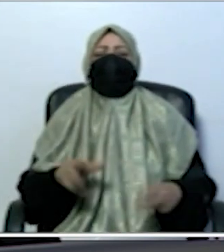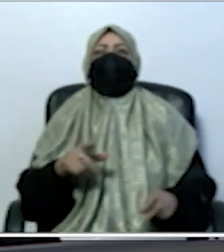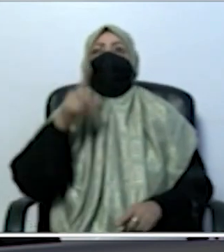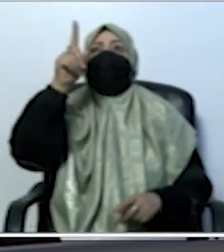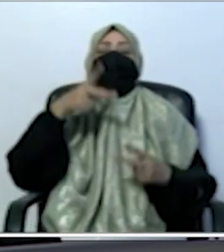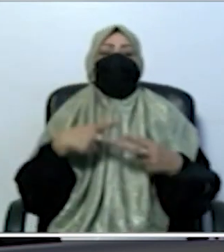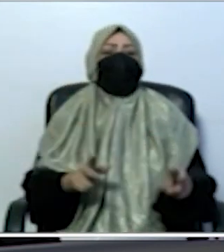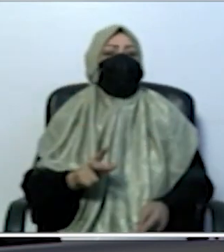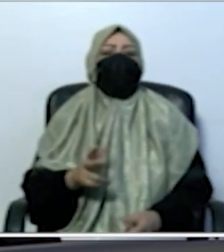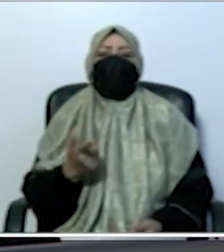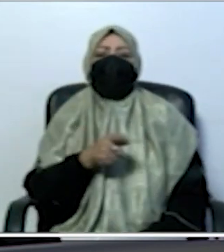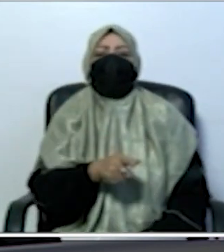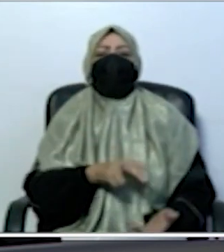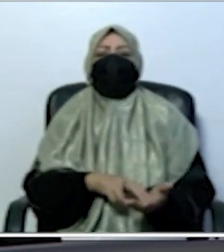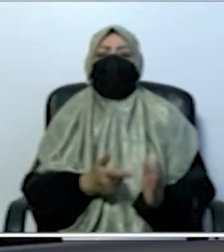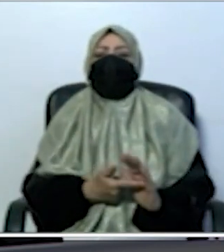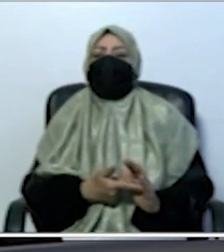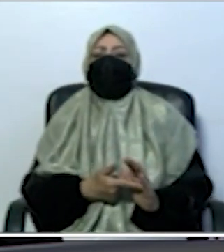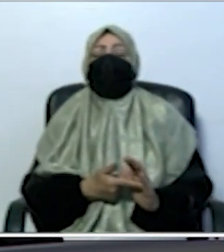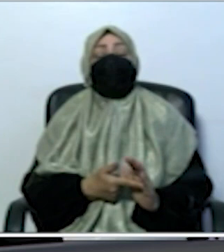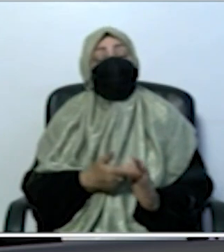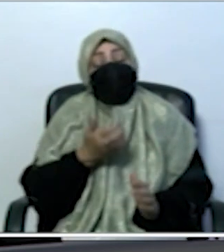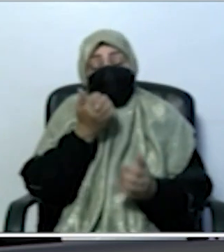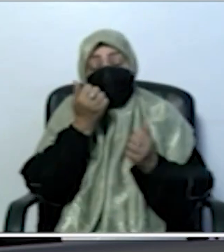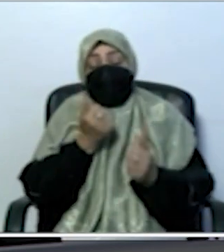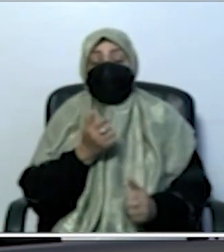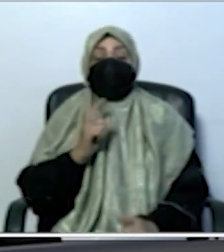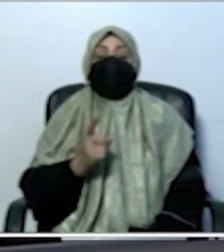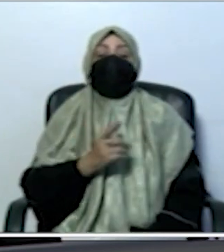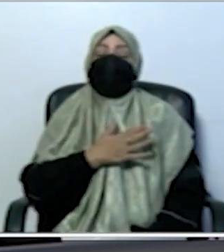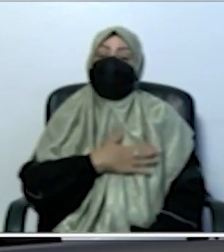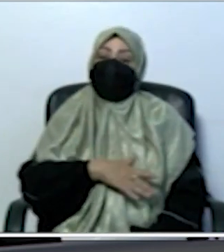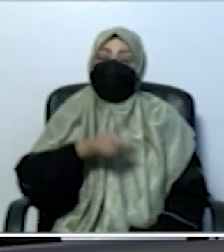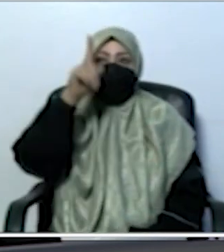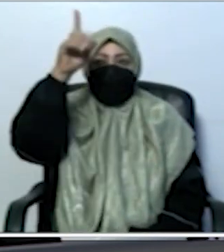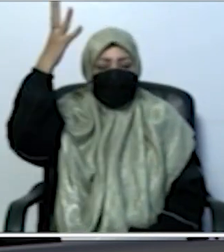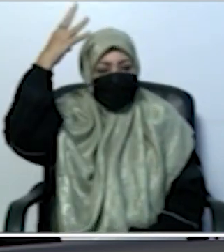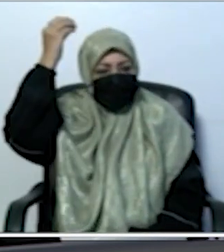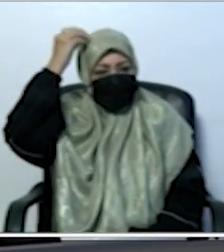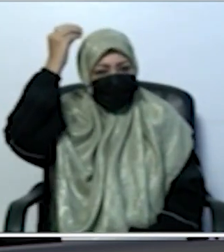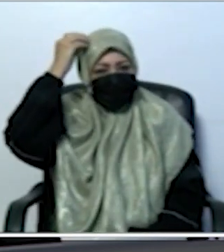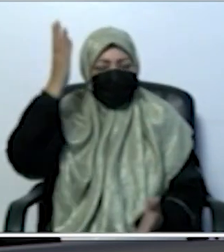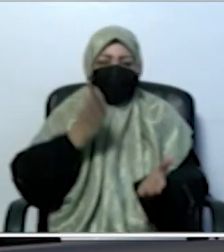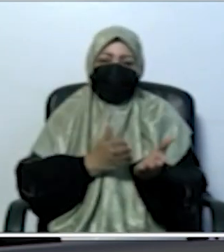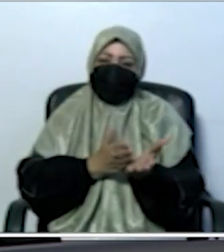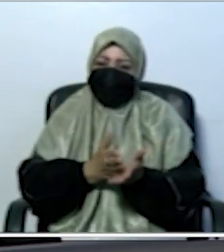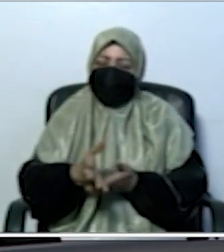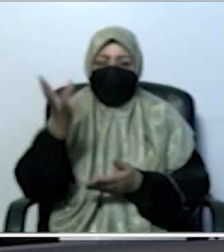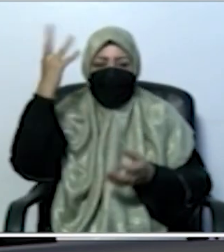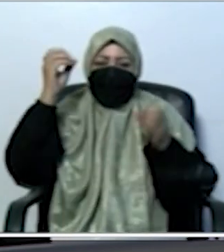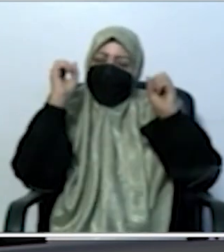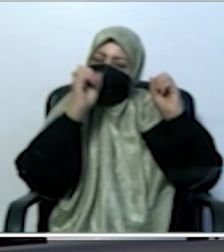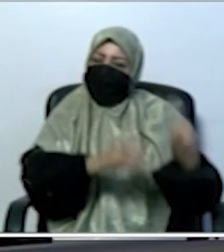ولذلك المطلوب في الدعاء هو أن ندعو على من نحب وعلى من ندعو وندعو على من نريد له